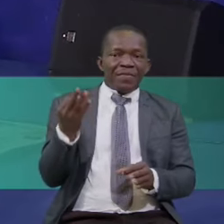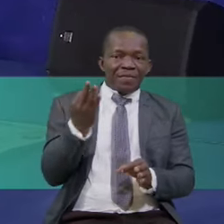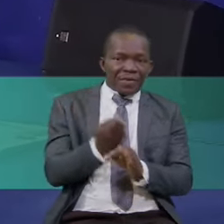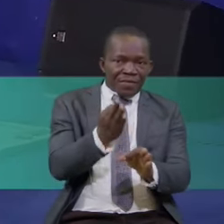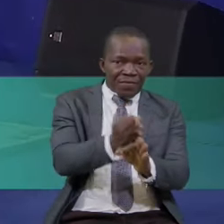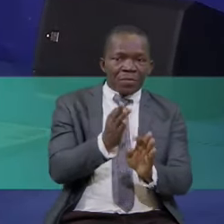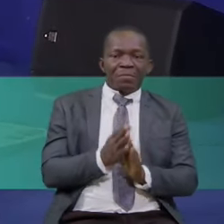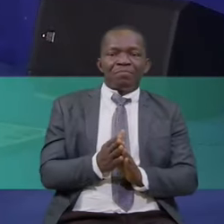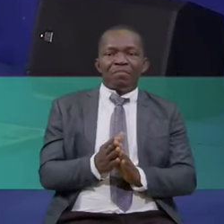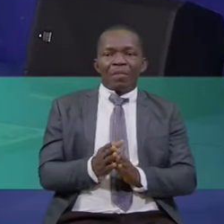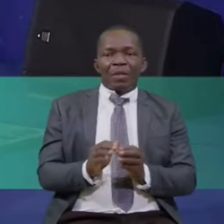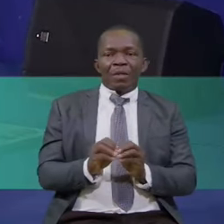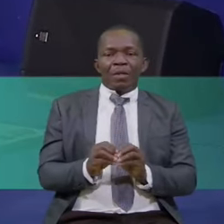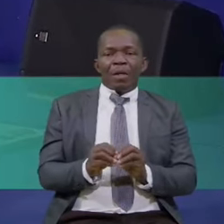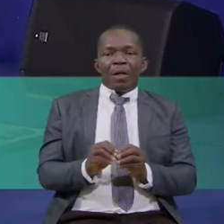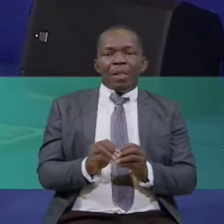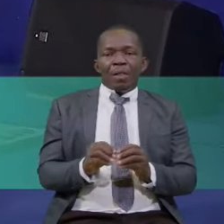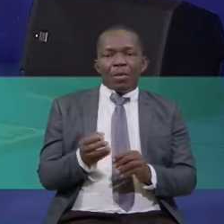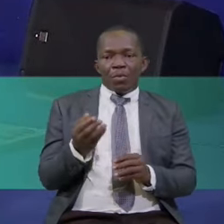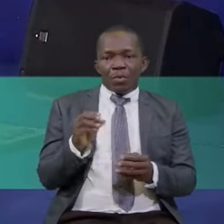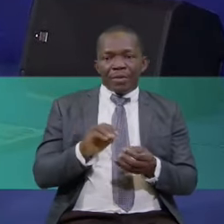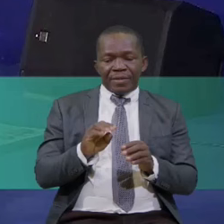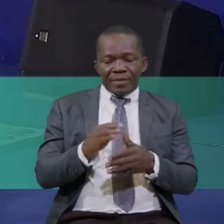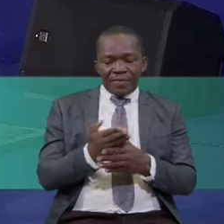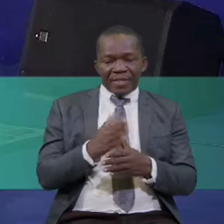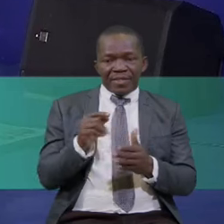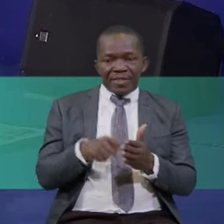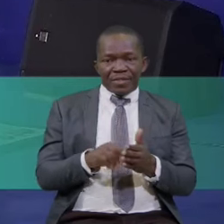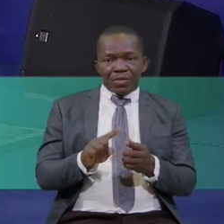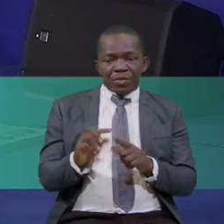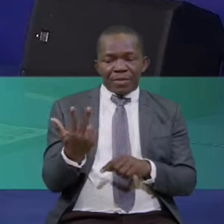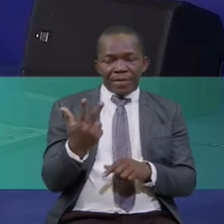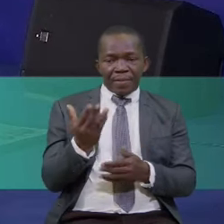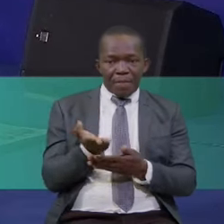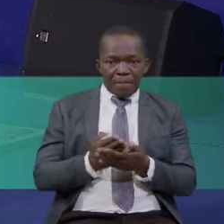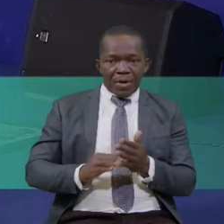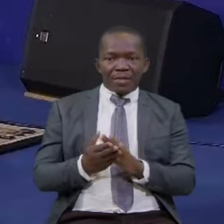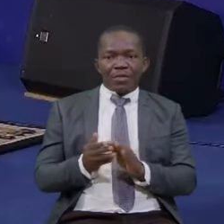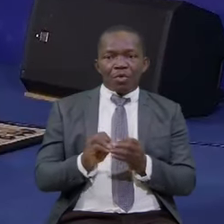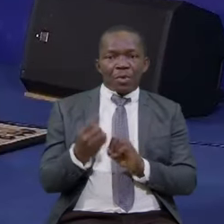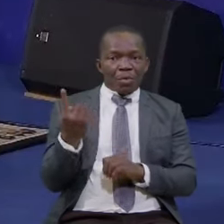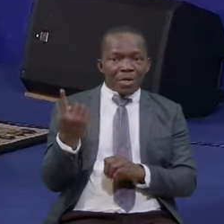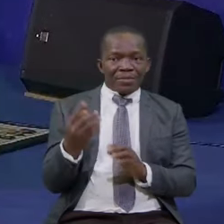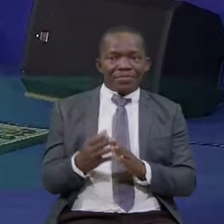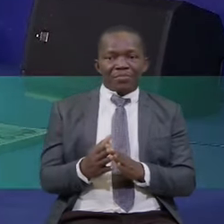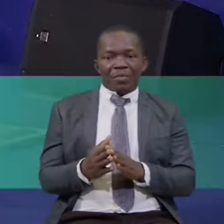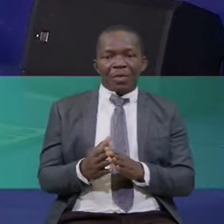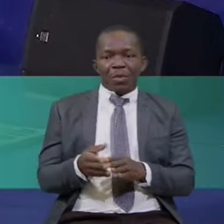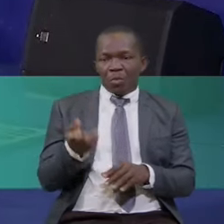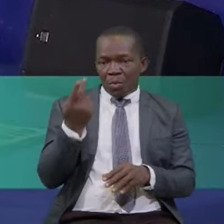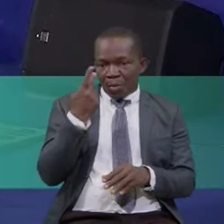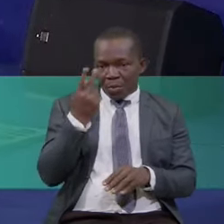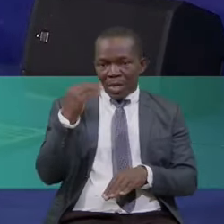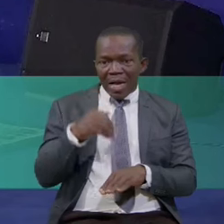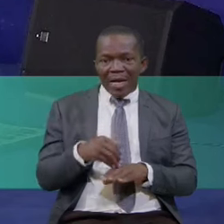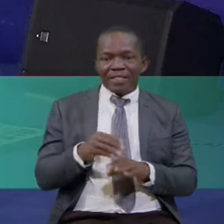fidèles nous allons voir ce premier point en trois éléments premièrement la profession de foi avec une